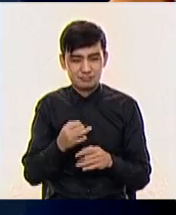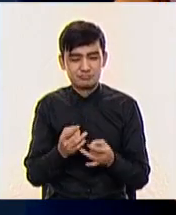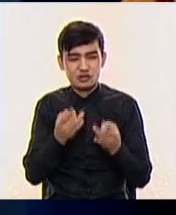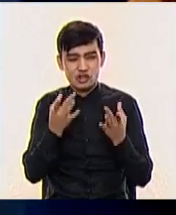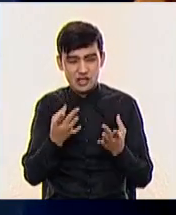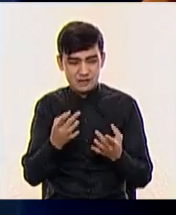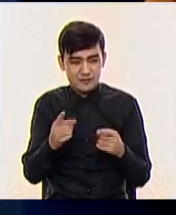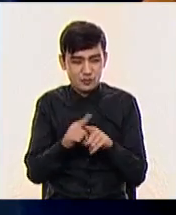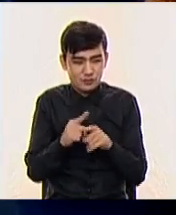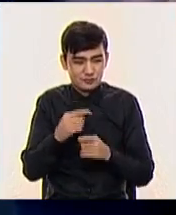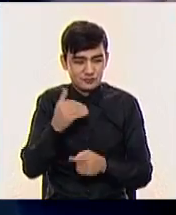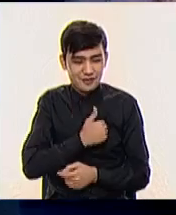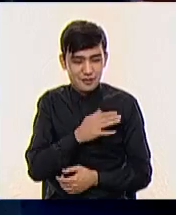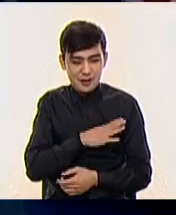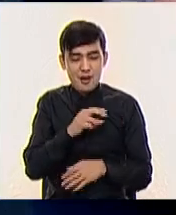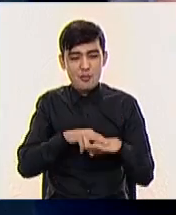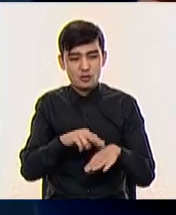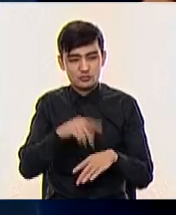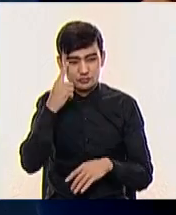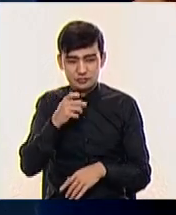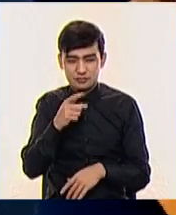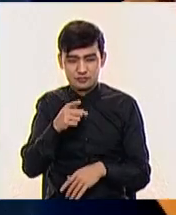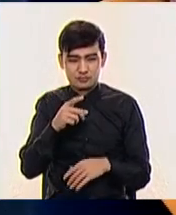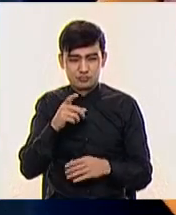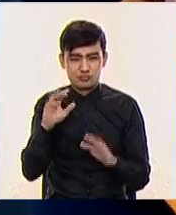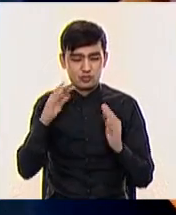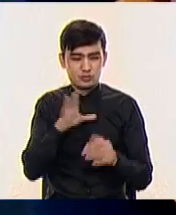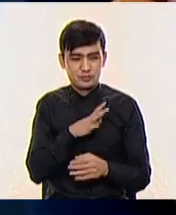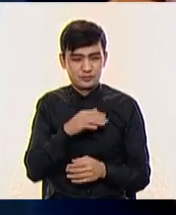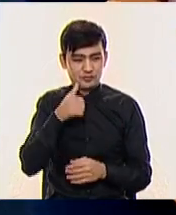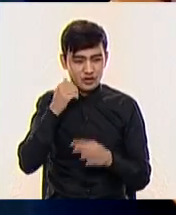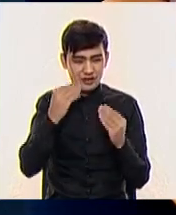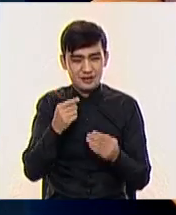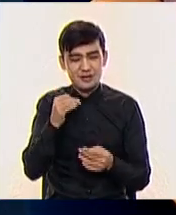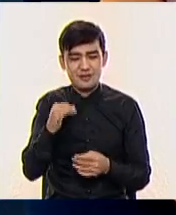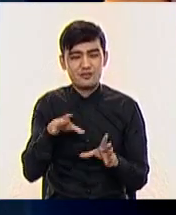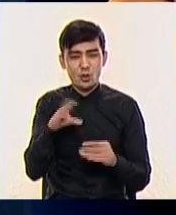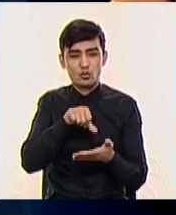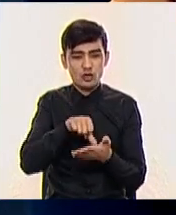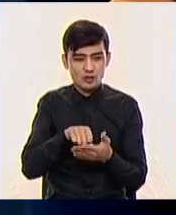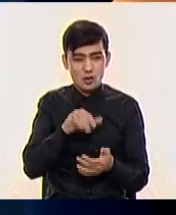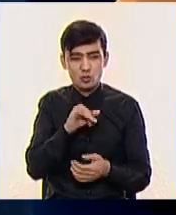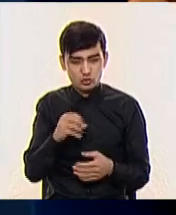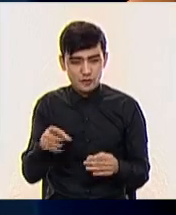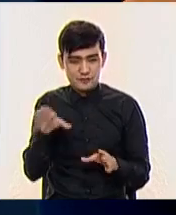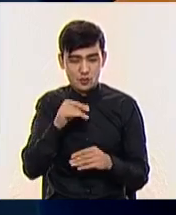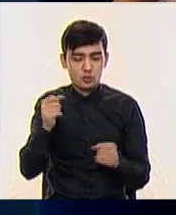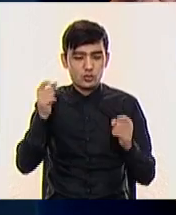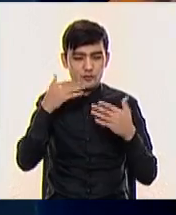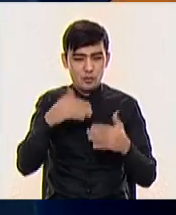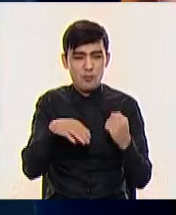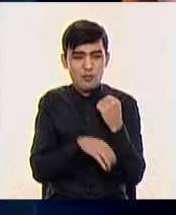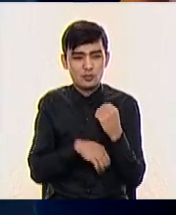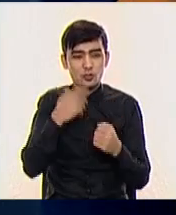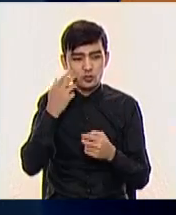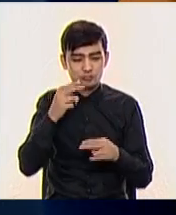ритуал жертвоприношения. В полиции сообщили, что инцидент произошел накануне. Все участники происшествия уже установлены. После